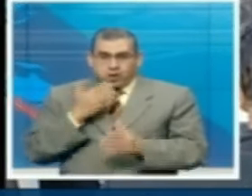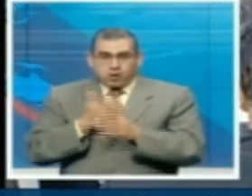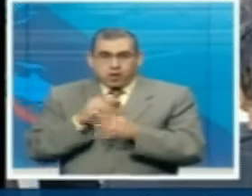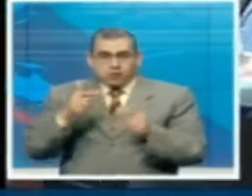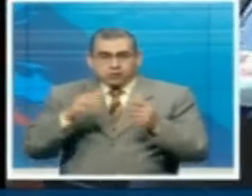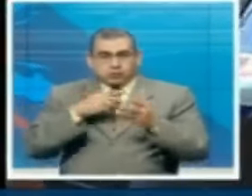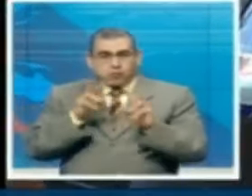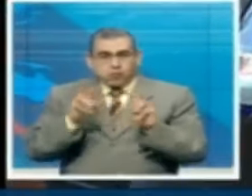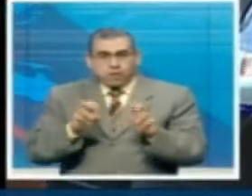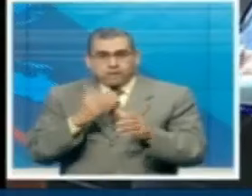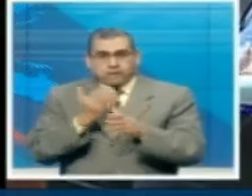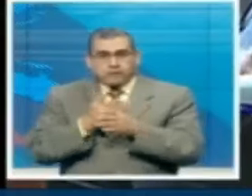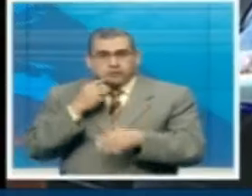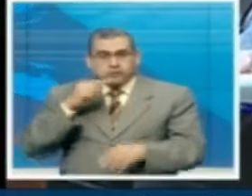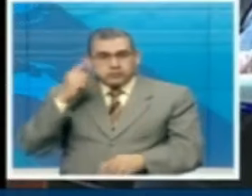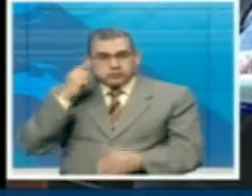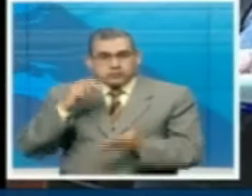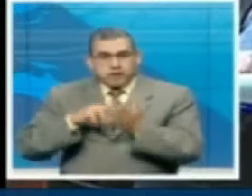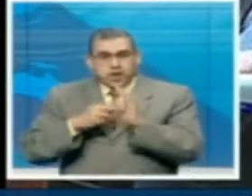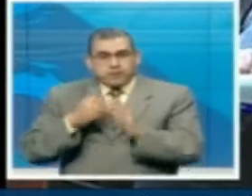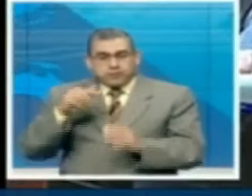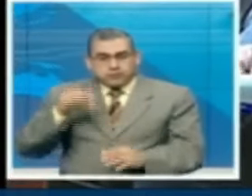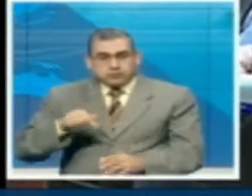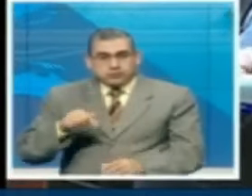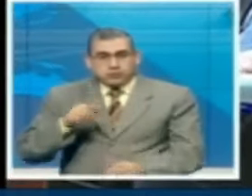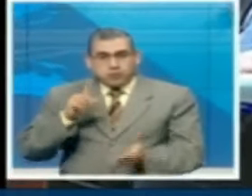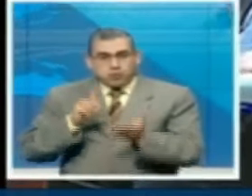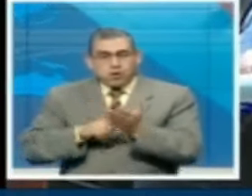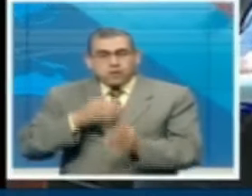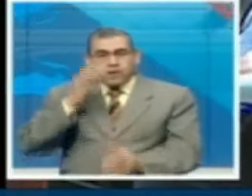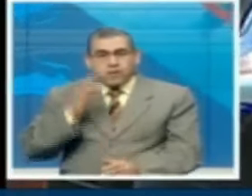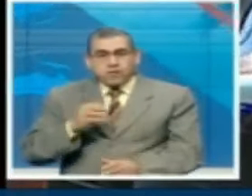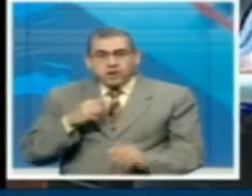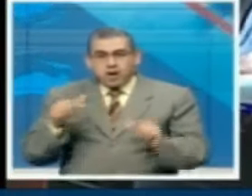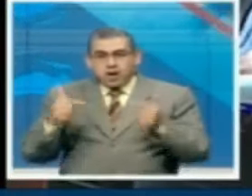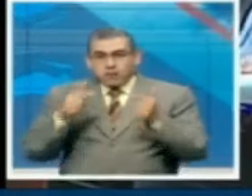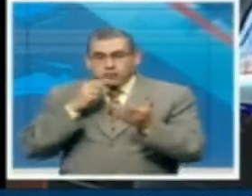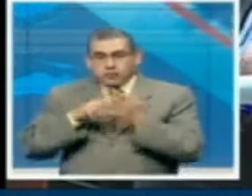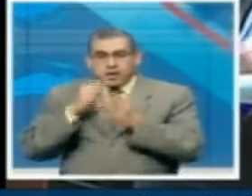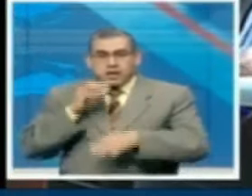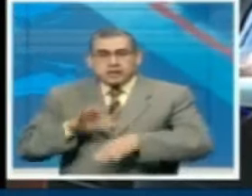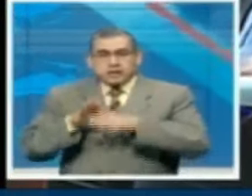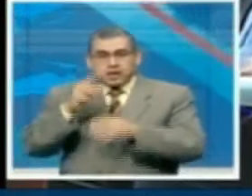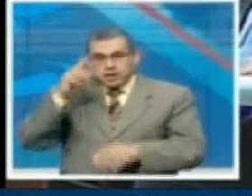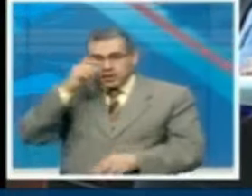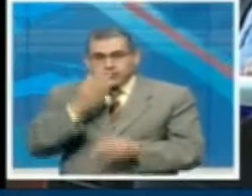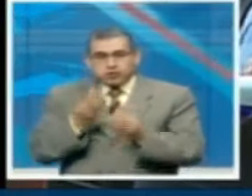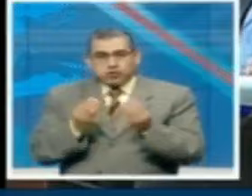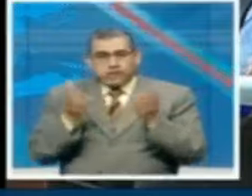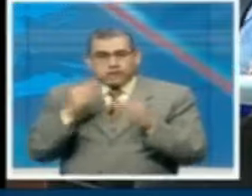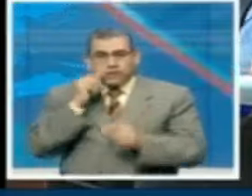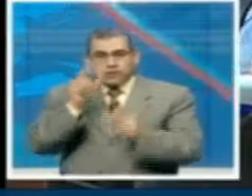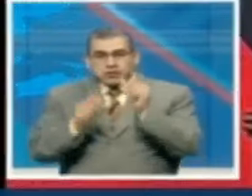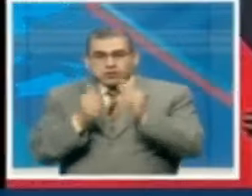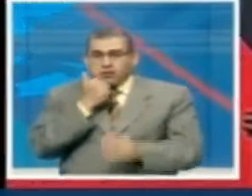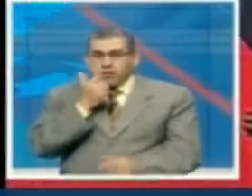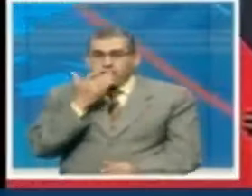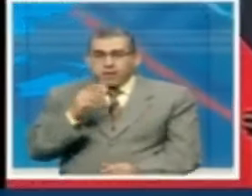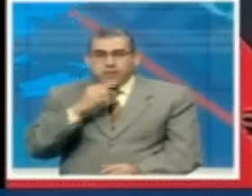نحن نتفق أيضا على أننا يجب أن نضع حد للمعاناة الإنسانية، العديد من الأبرياء في